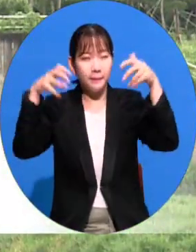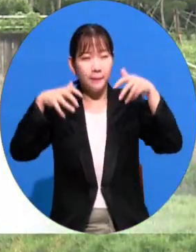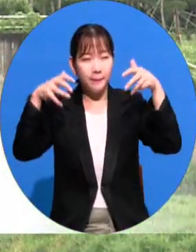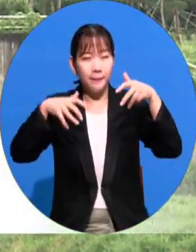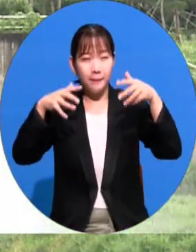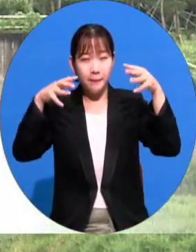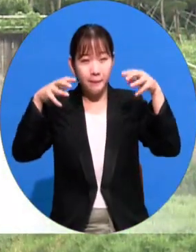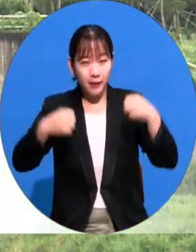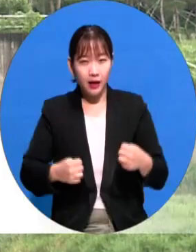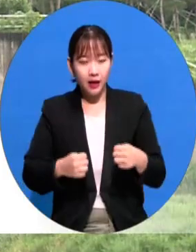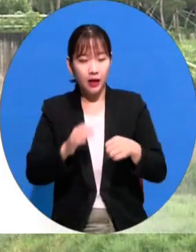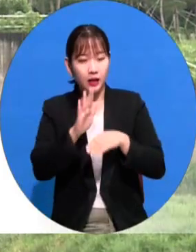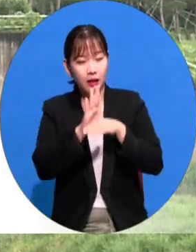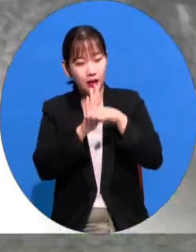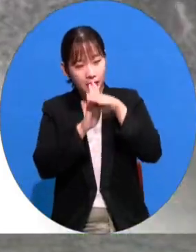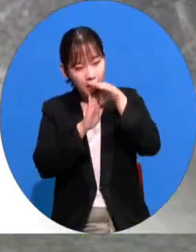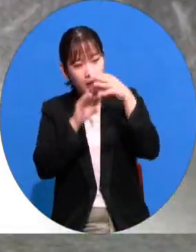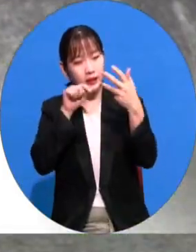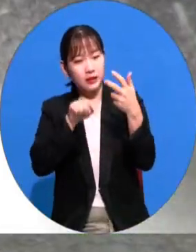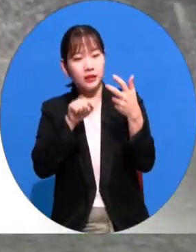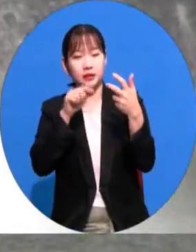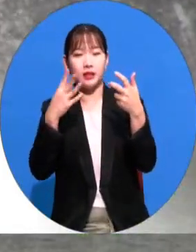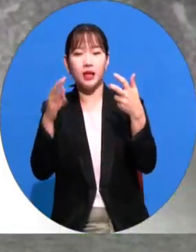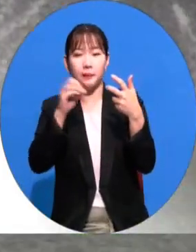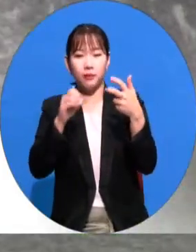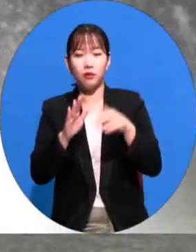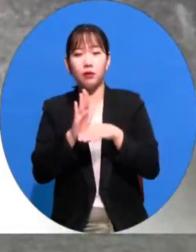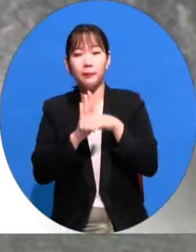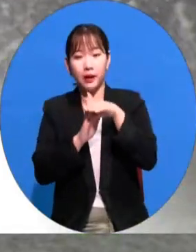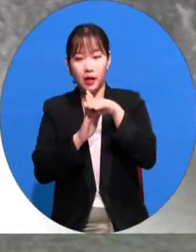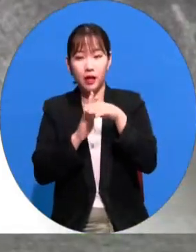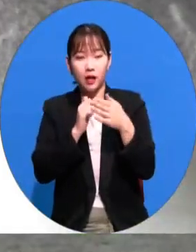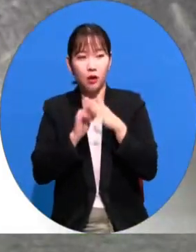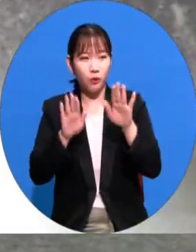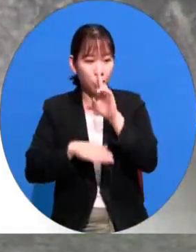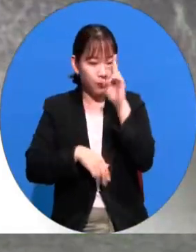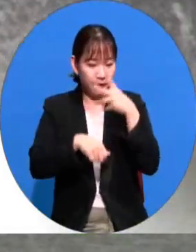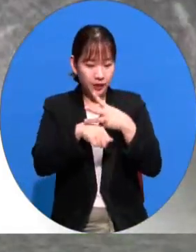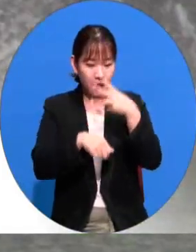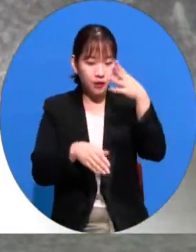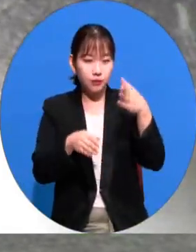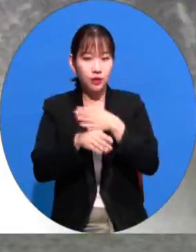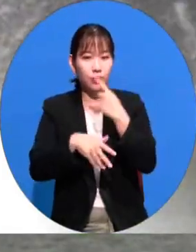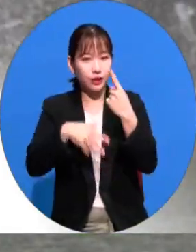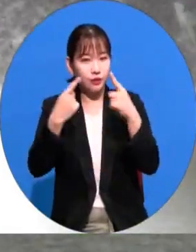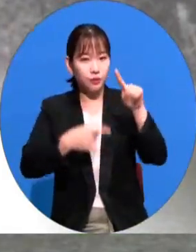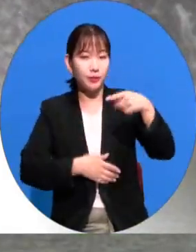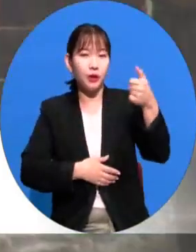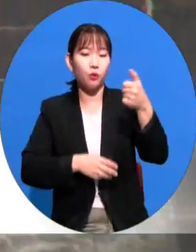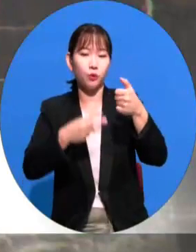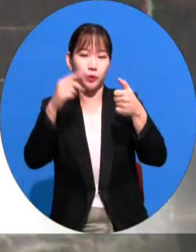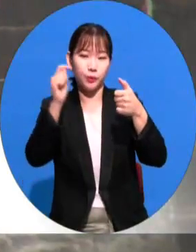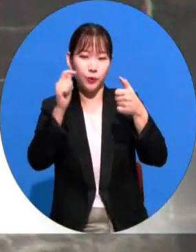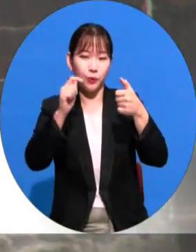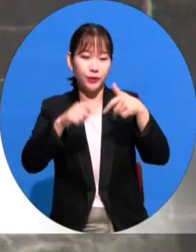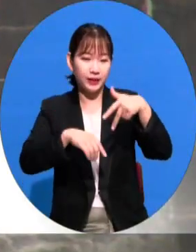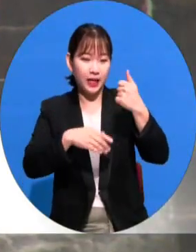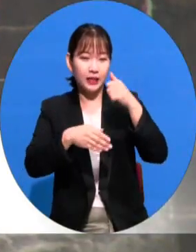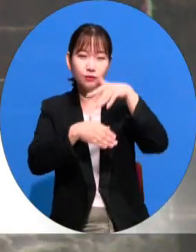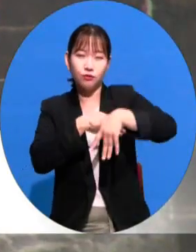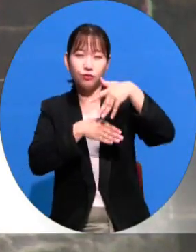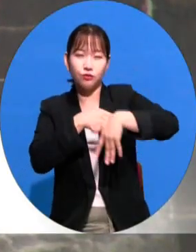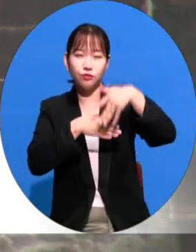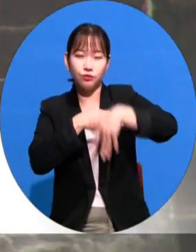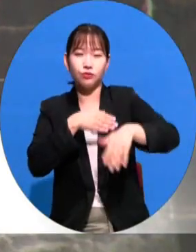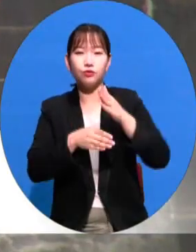비가 내려 저 수유리에 70.4%까지 올라감에 따라 오늘 오후 3시부터 초당 150톤에 자명된 물을